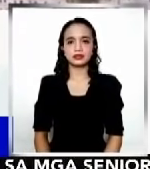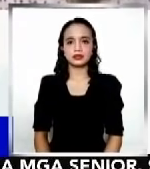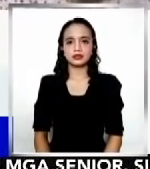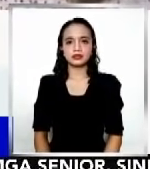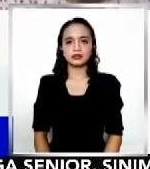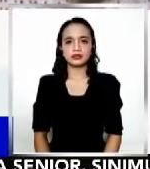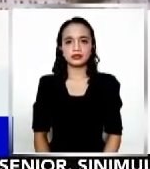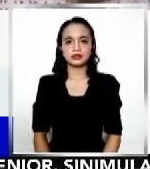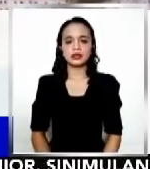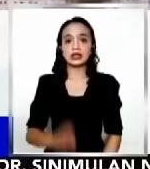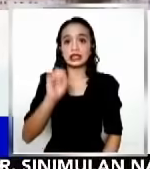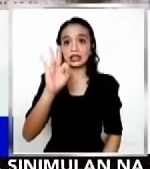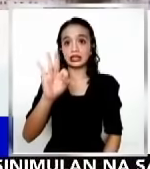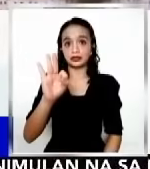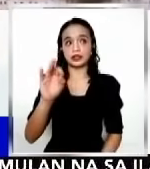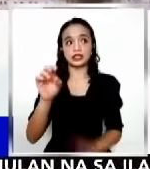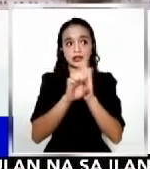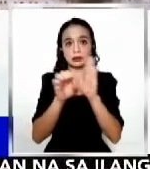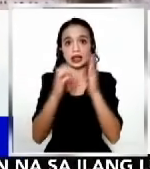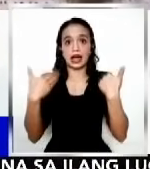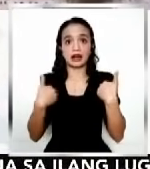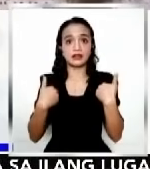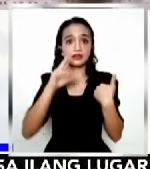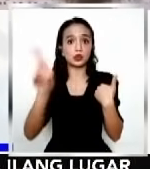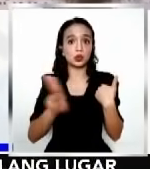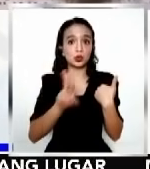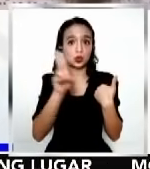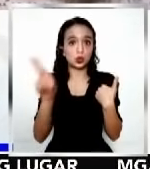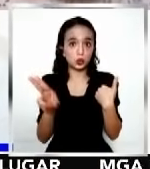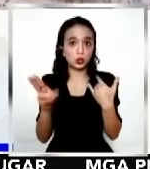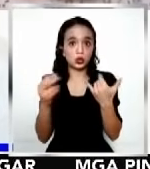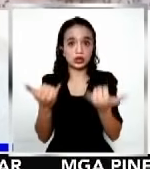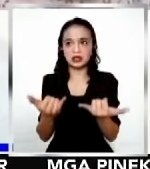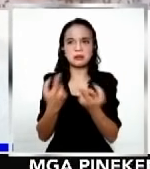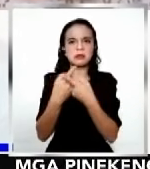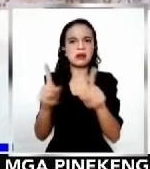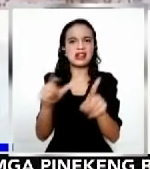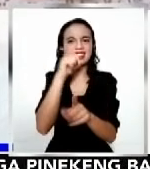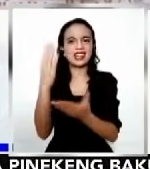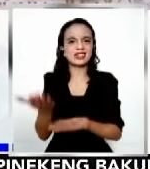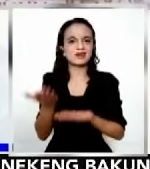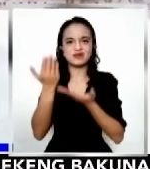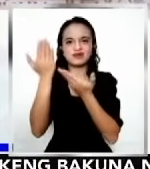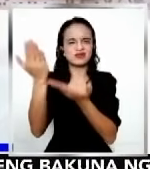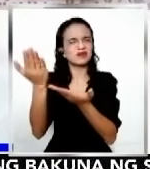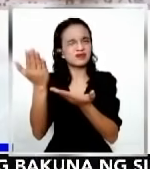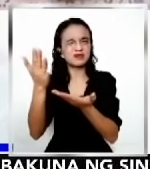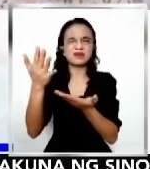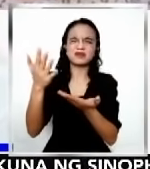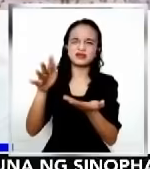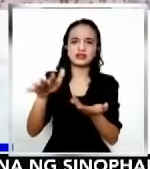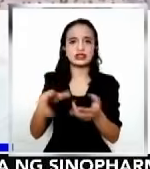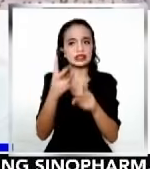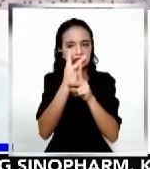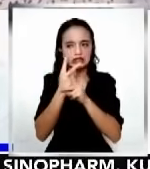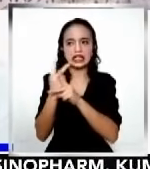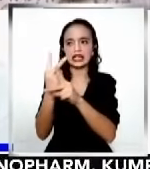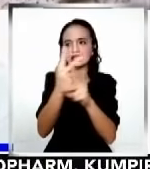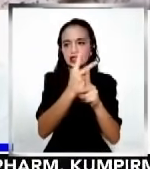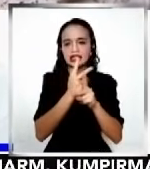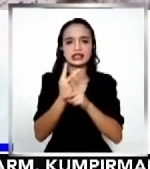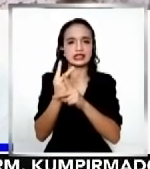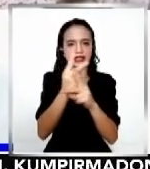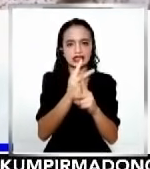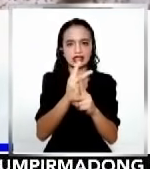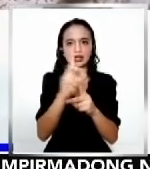ngayon na hindi pa siya recommended, medyo mag-ingat lang doon sa mga side effect, no,